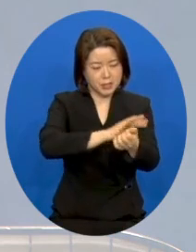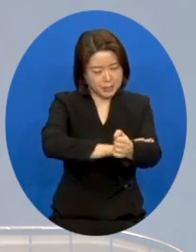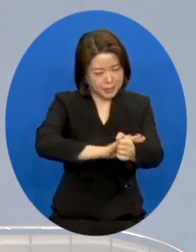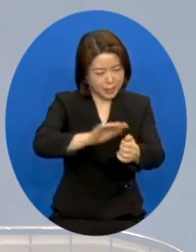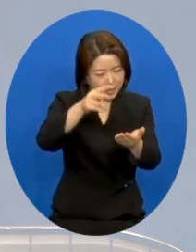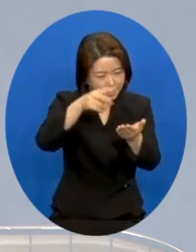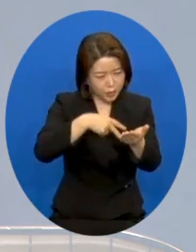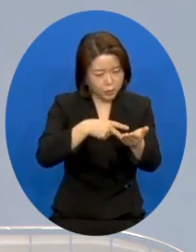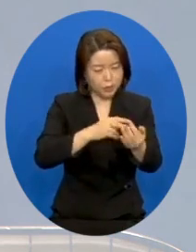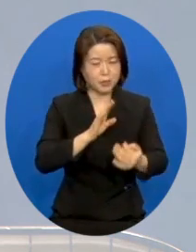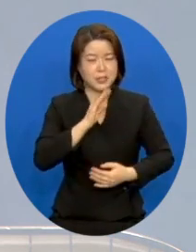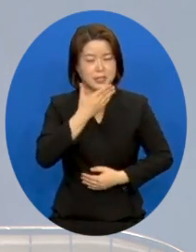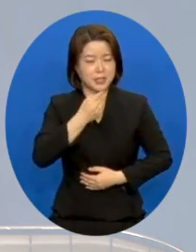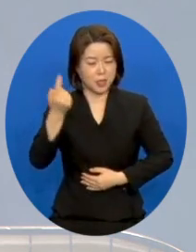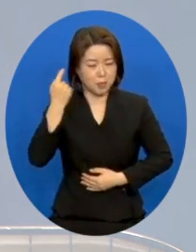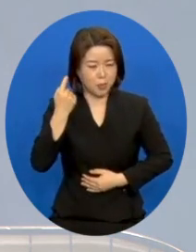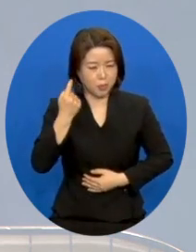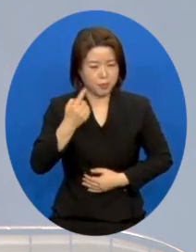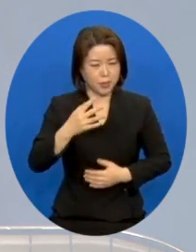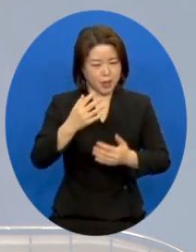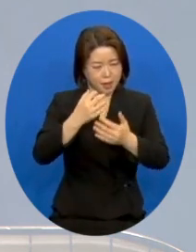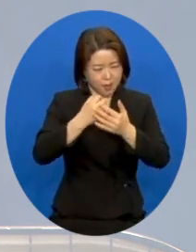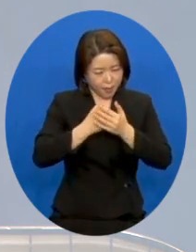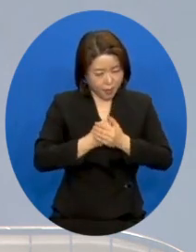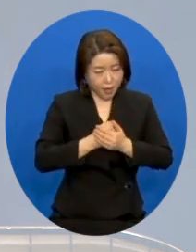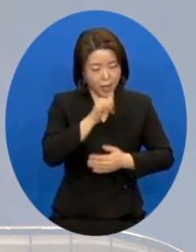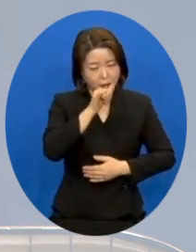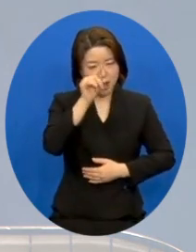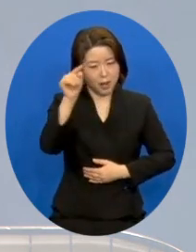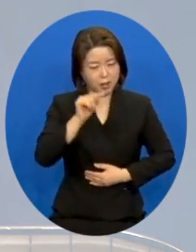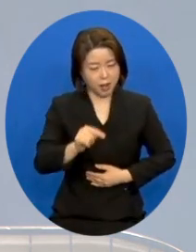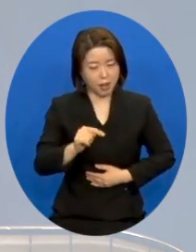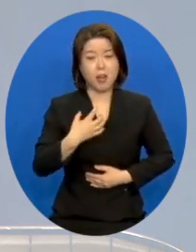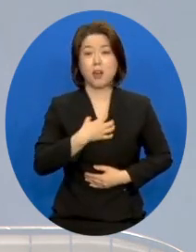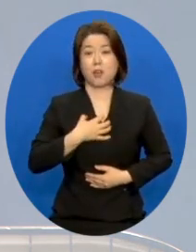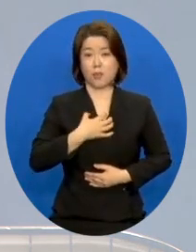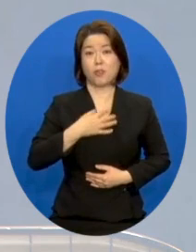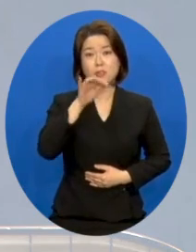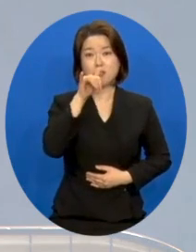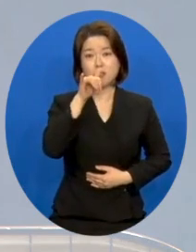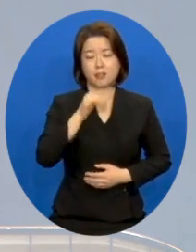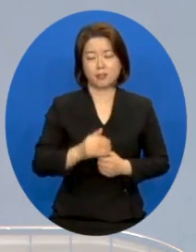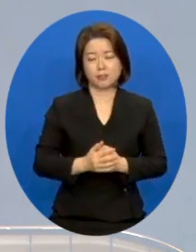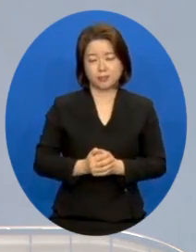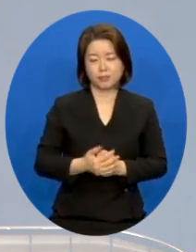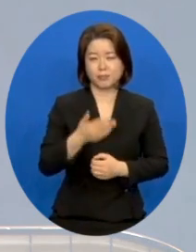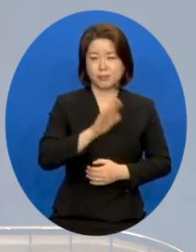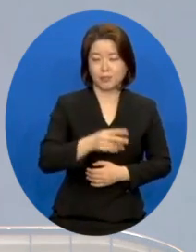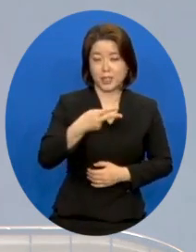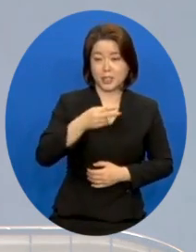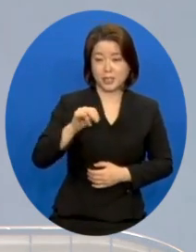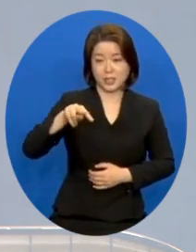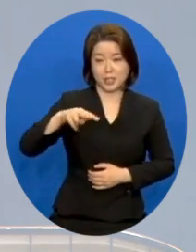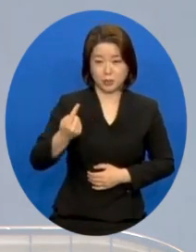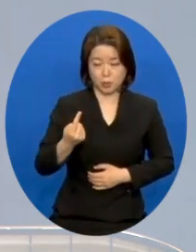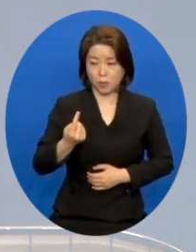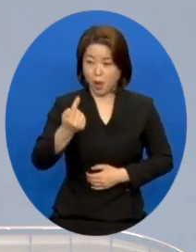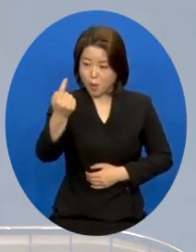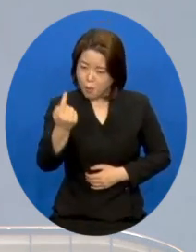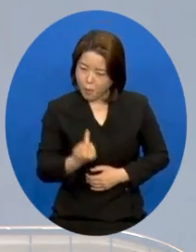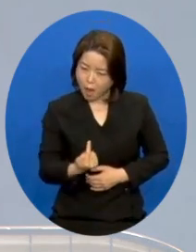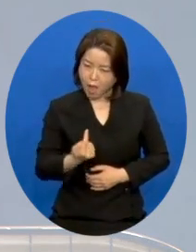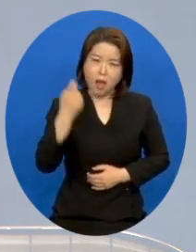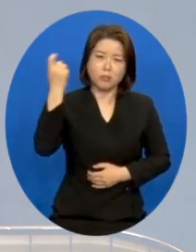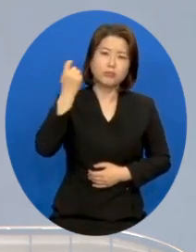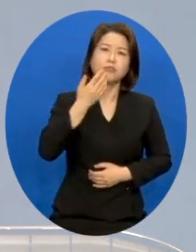복음을 받아 될까 그게 걱정이 되었어요 기도가 돌아와야 소식을 할 수 있을